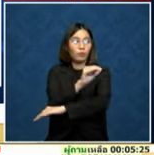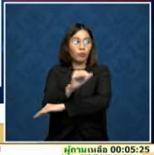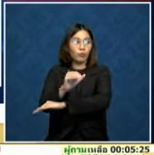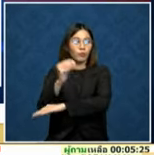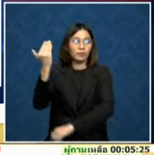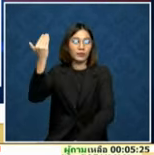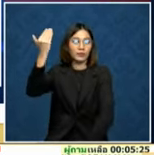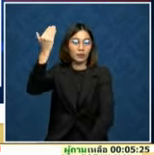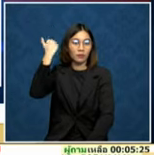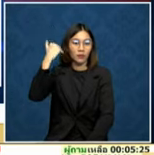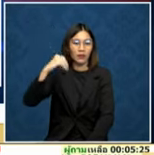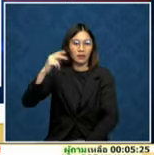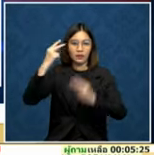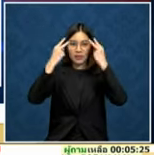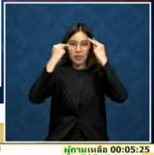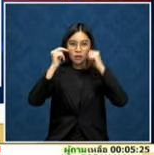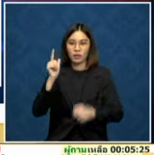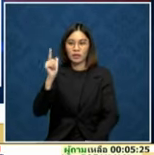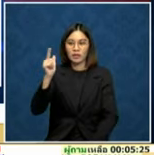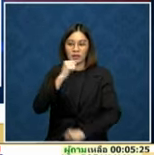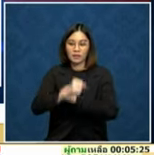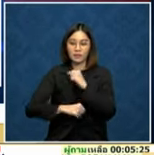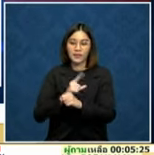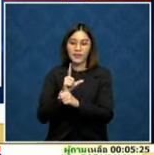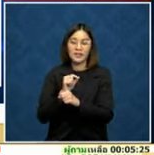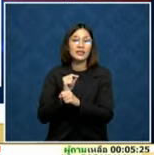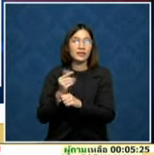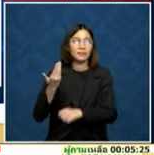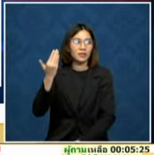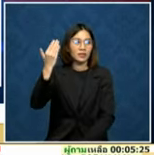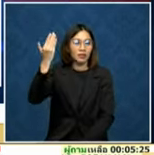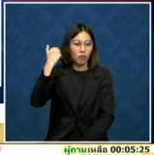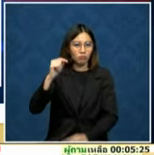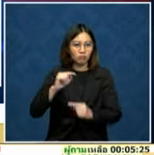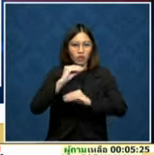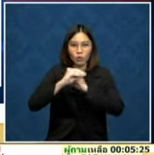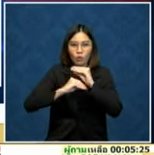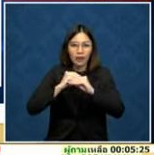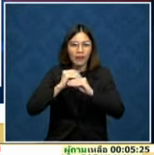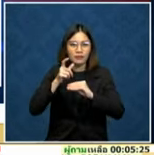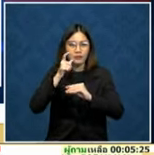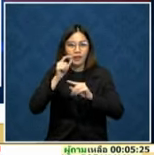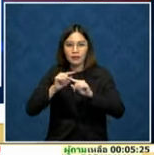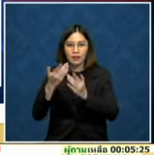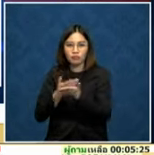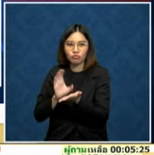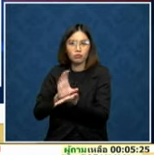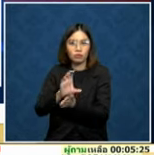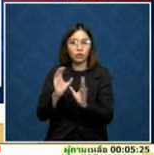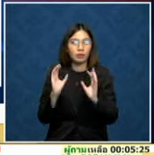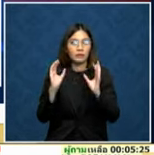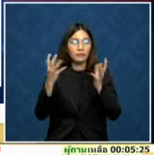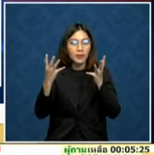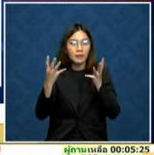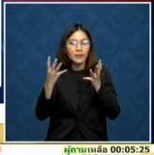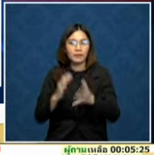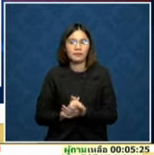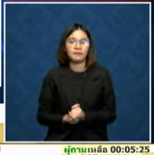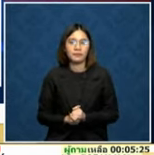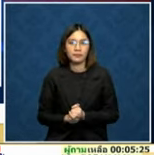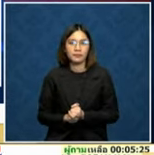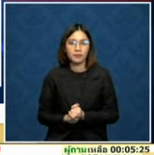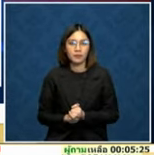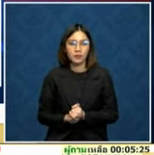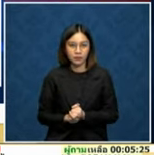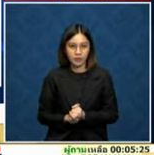ะละยุษรษินเมื่อนเดักมา ปทผ่านมาจากนั้นมาไมมโครงการใหใหญ่ที่มโลทุน โคตรัษเช้อี่ใหญใหญ่เลย